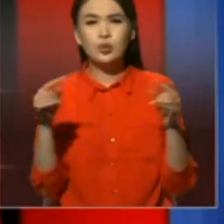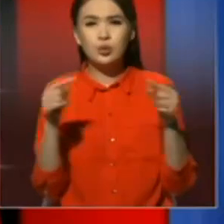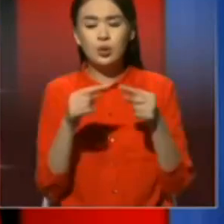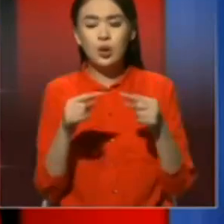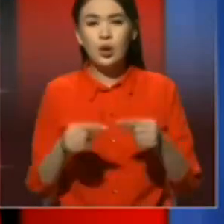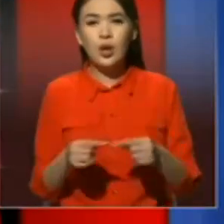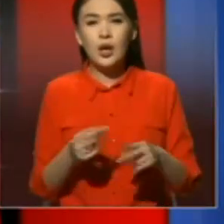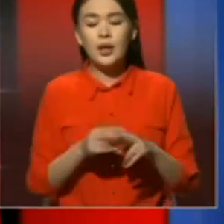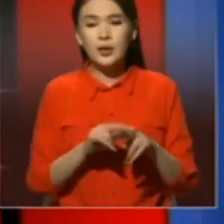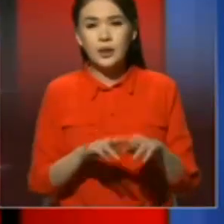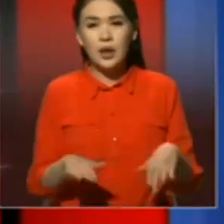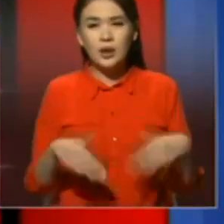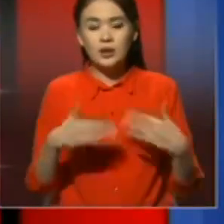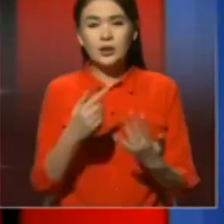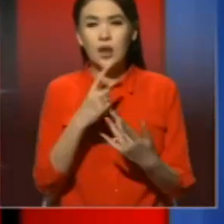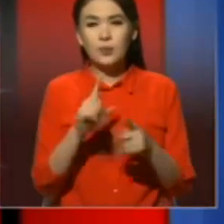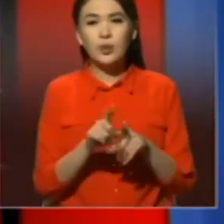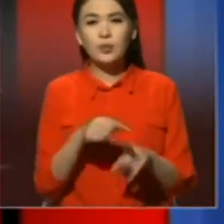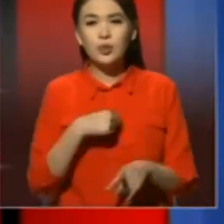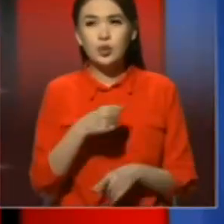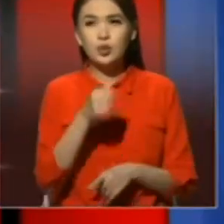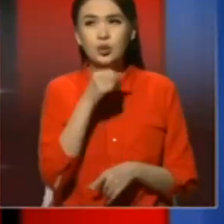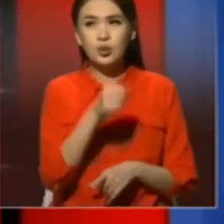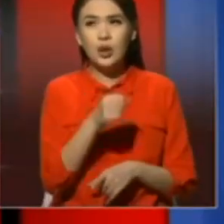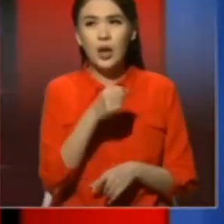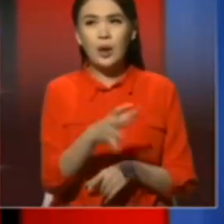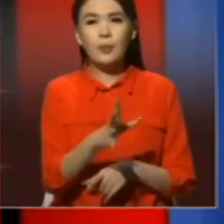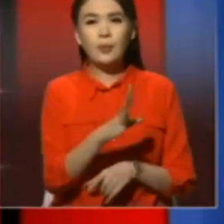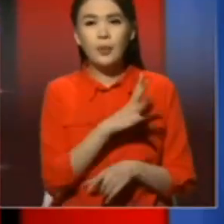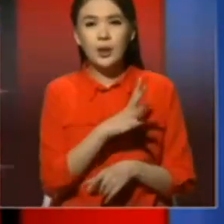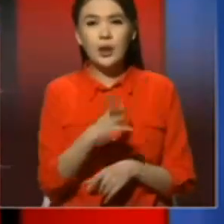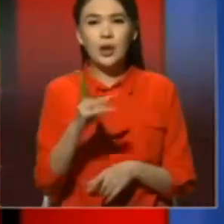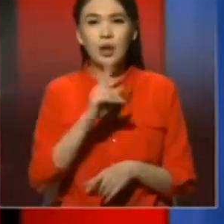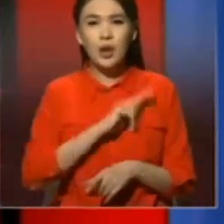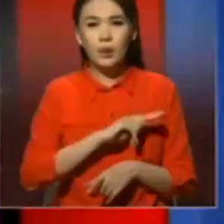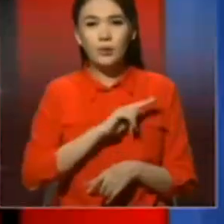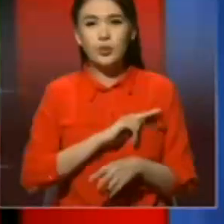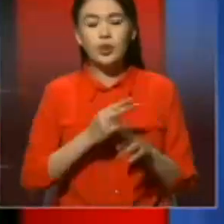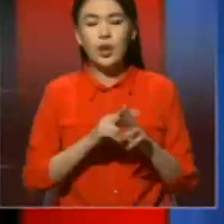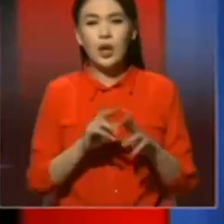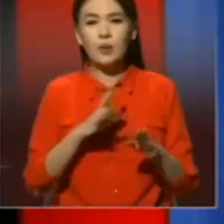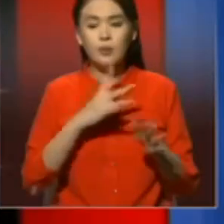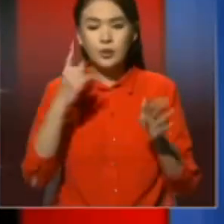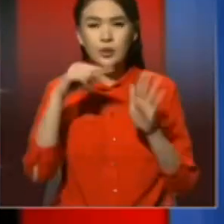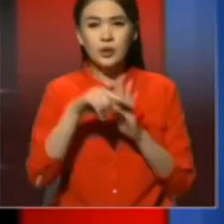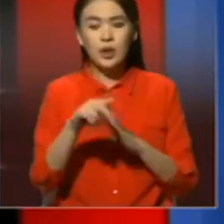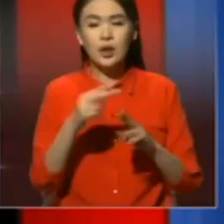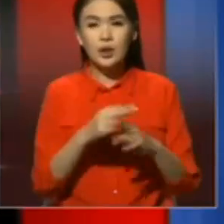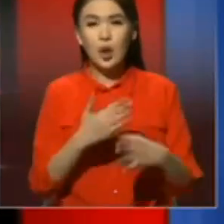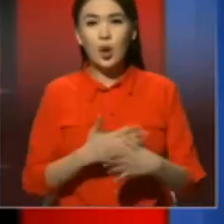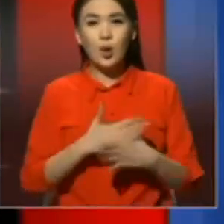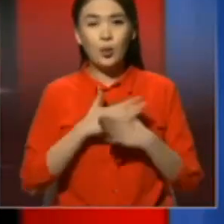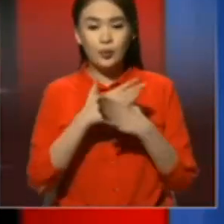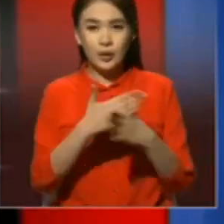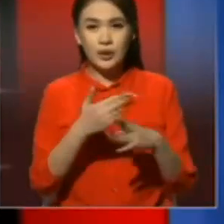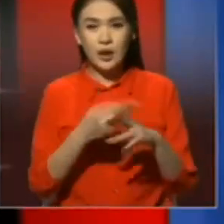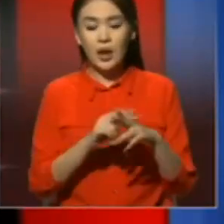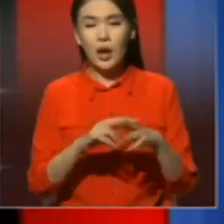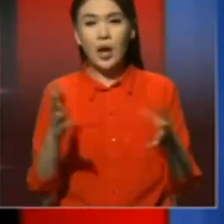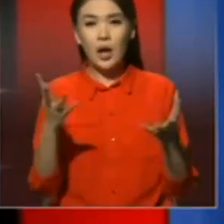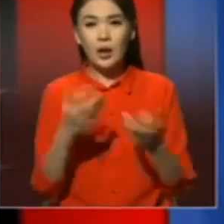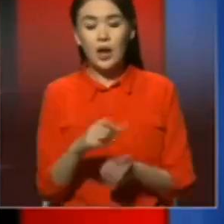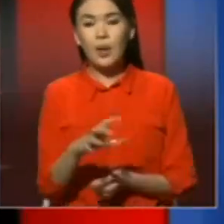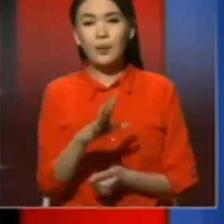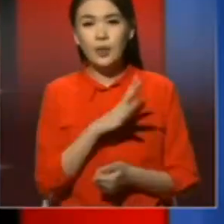бақ өкілі болған сияқты, мен де журналист мамандығы болғаннан кейін солардың арасында жүрдім. Сол көмекті алған адам, азаматтарды